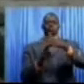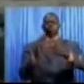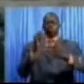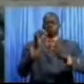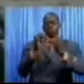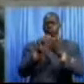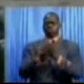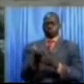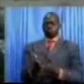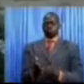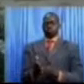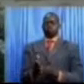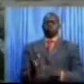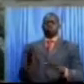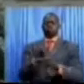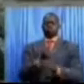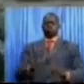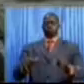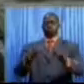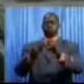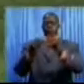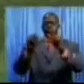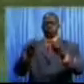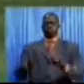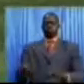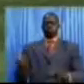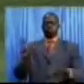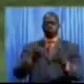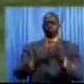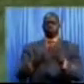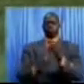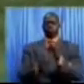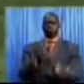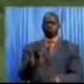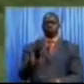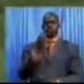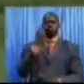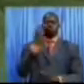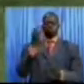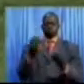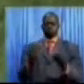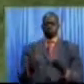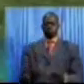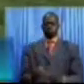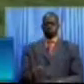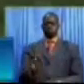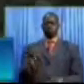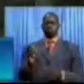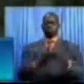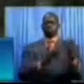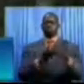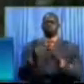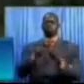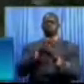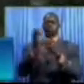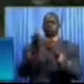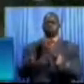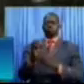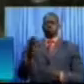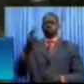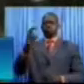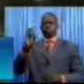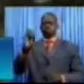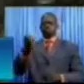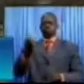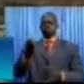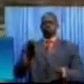les mesures appropriées pour que ça ne se répète plus. Vivement qu'une solution soit trouvée afin d'éviter une seconde inondation